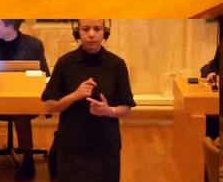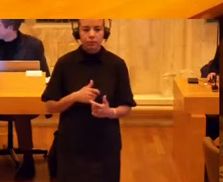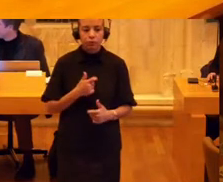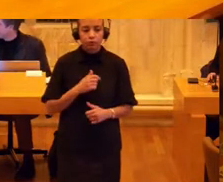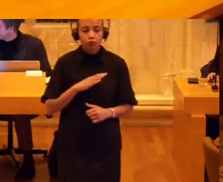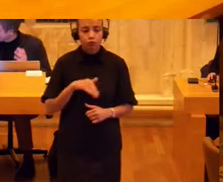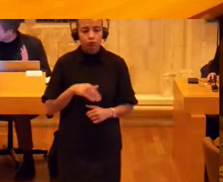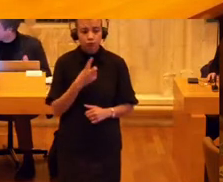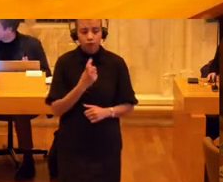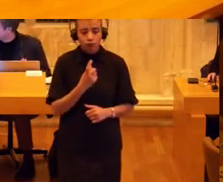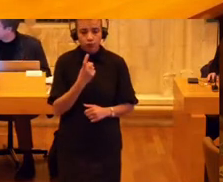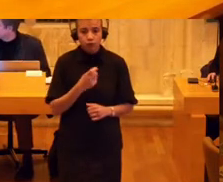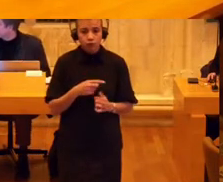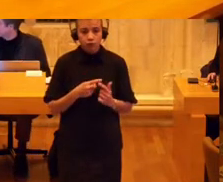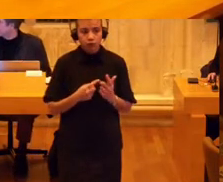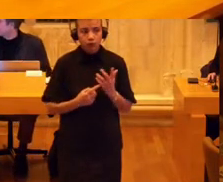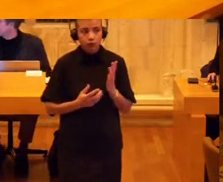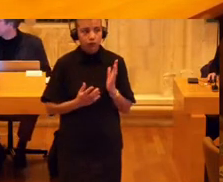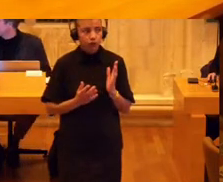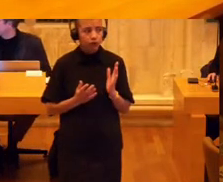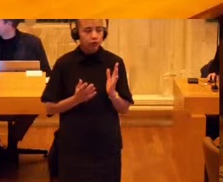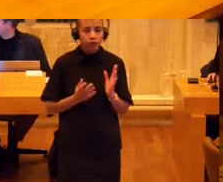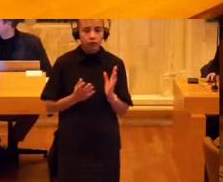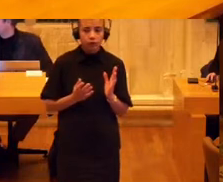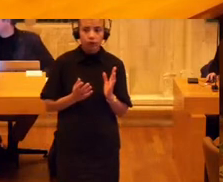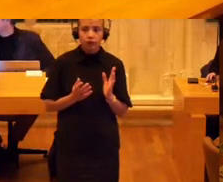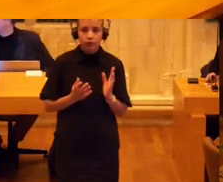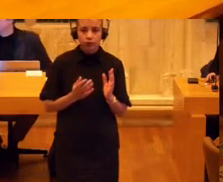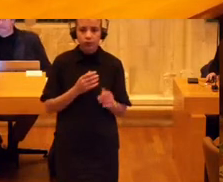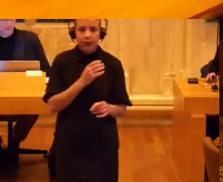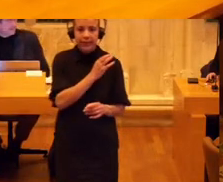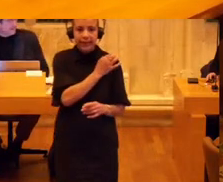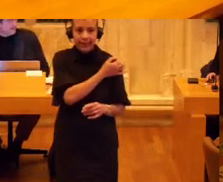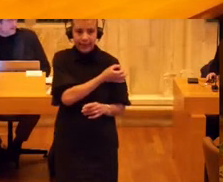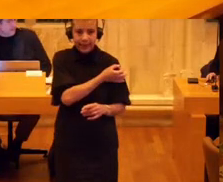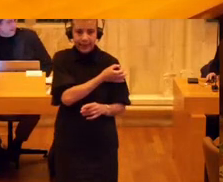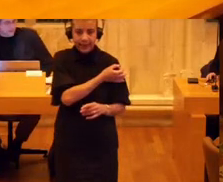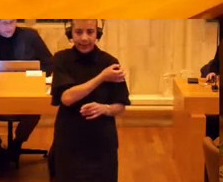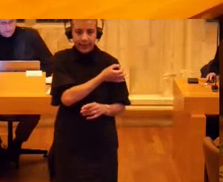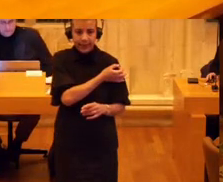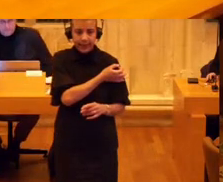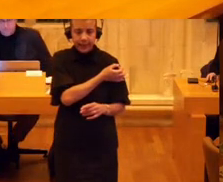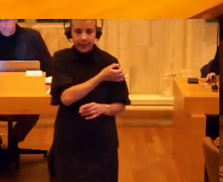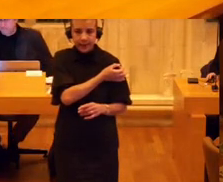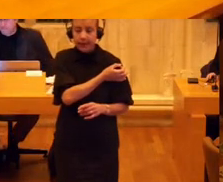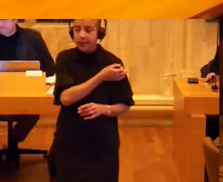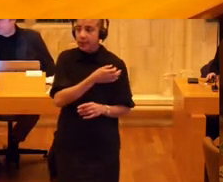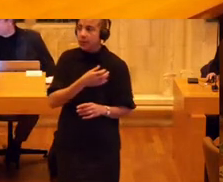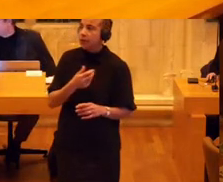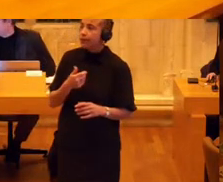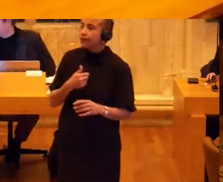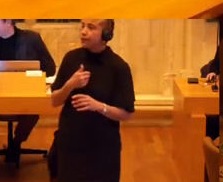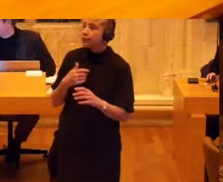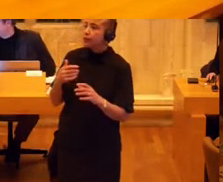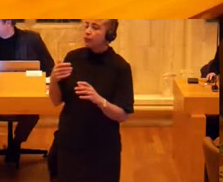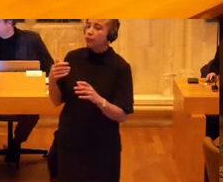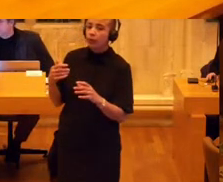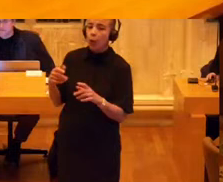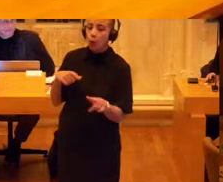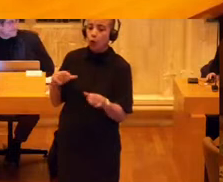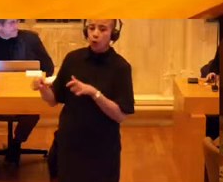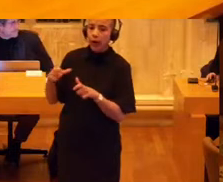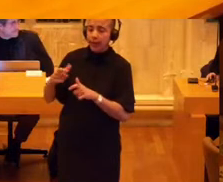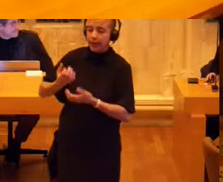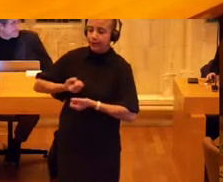questions. Oui. Oui, Aurélien Guidi. Oui, juste pour compléter ce que viennent de dire les